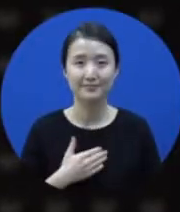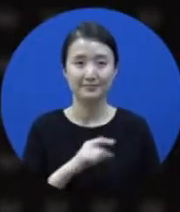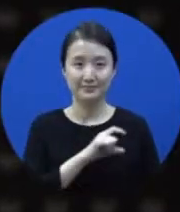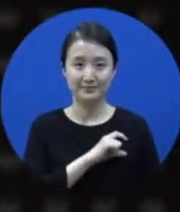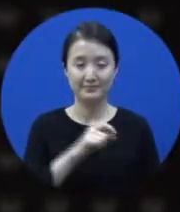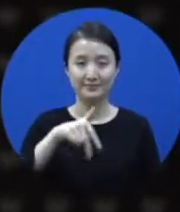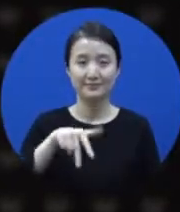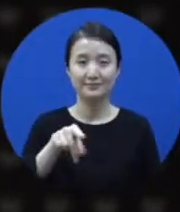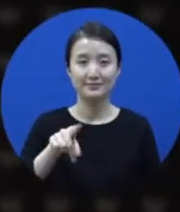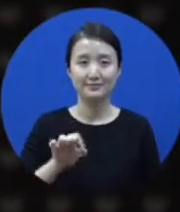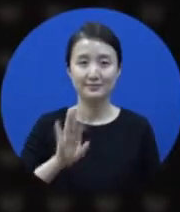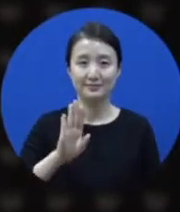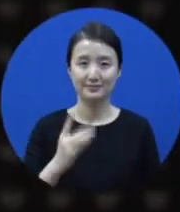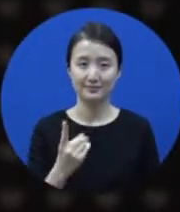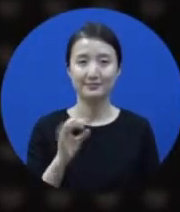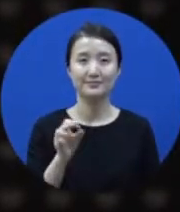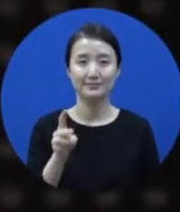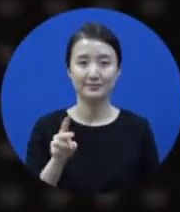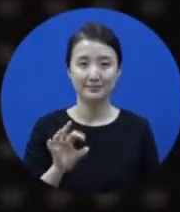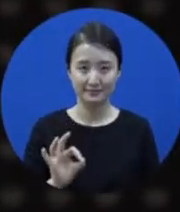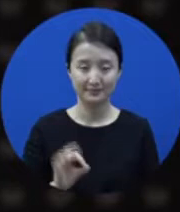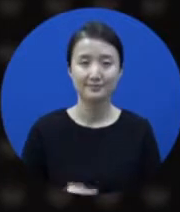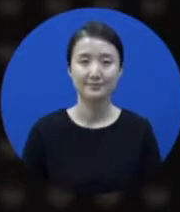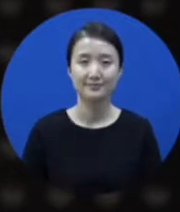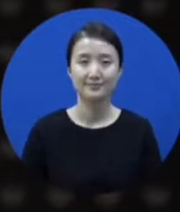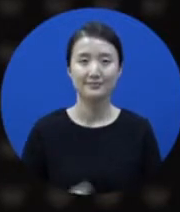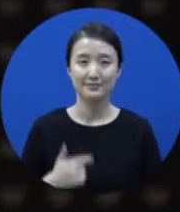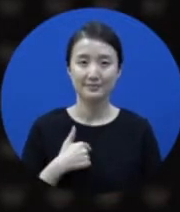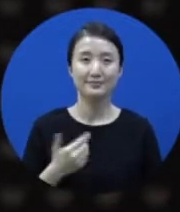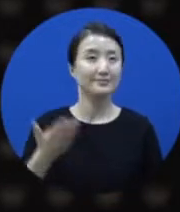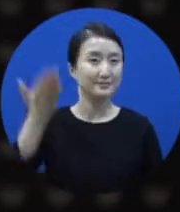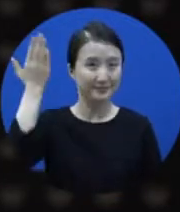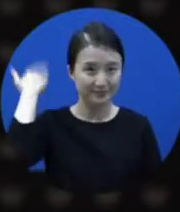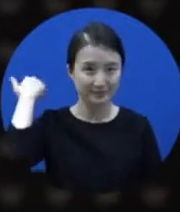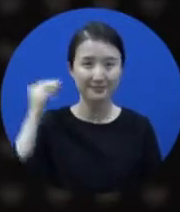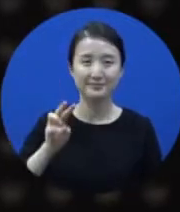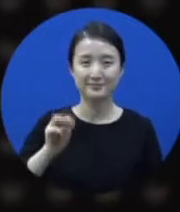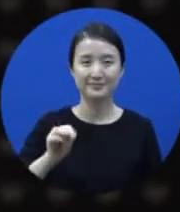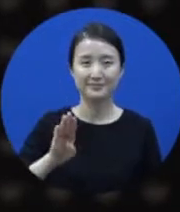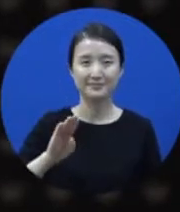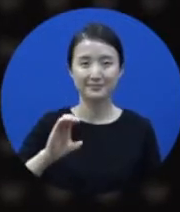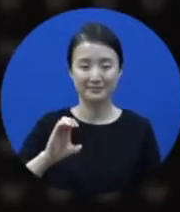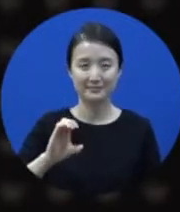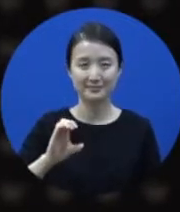안녕하세요. 정보영입니다. 저는 MBC 아나운서였고요. 서울 MBC